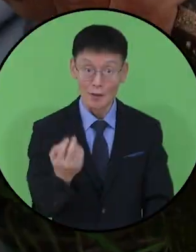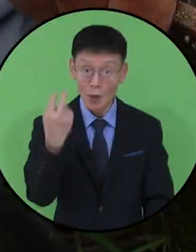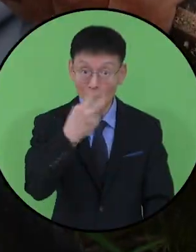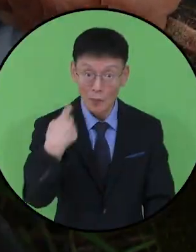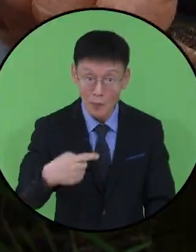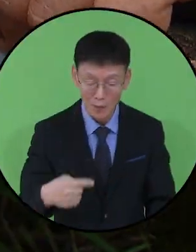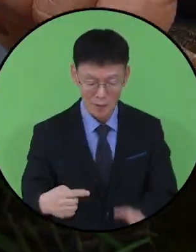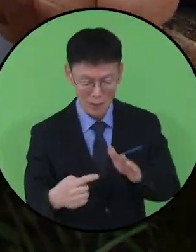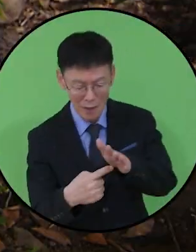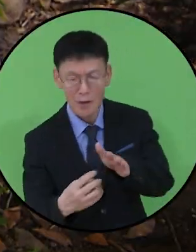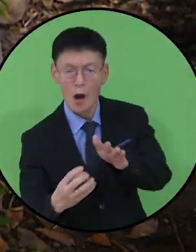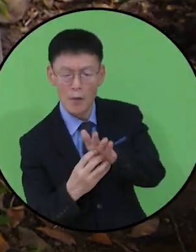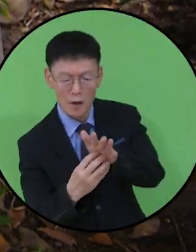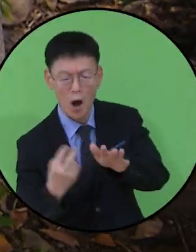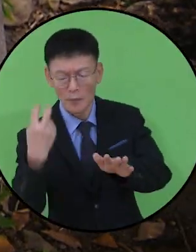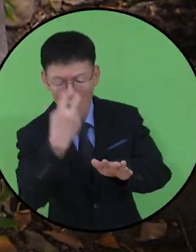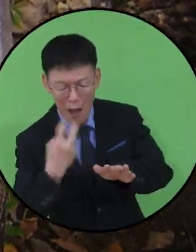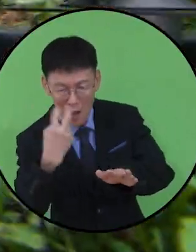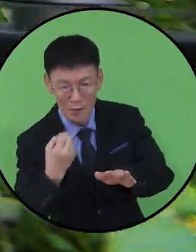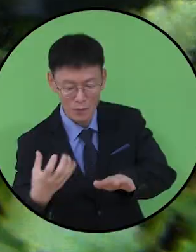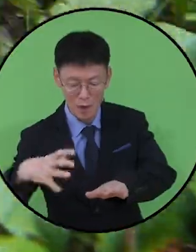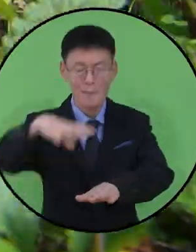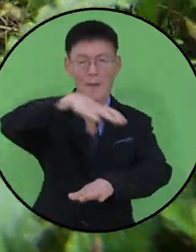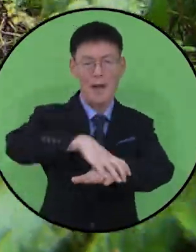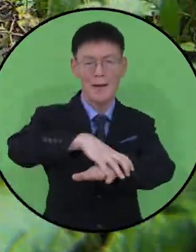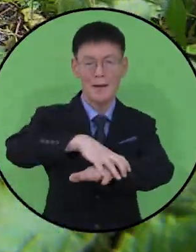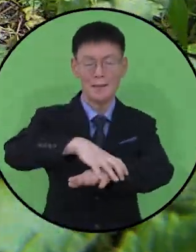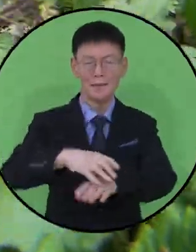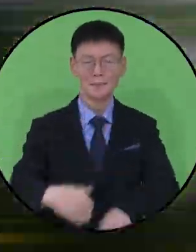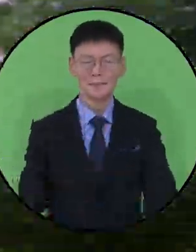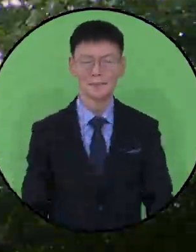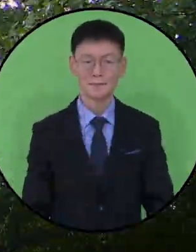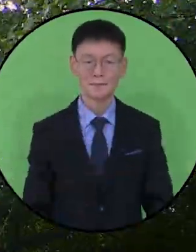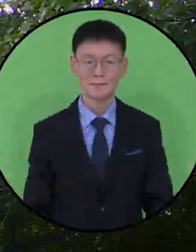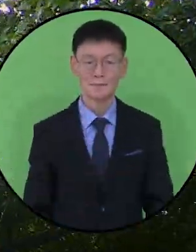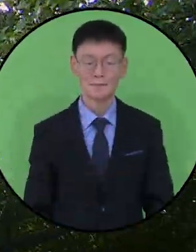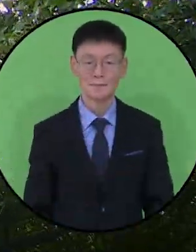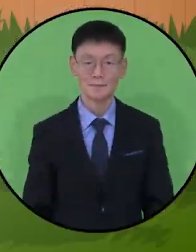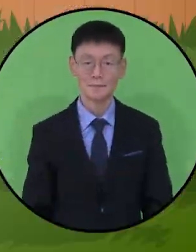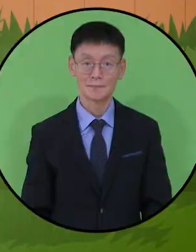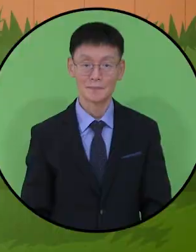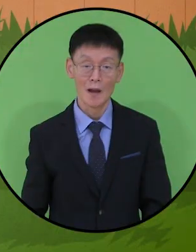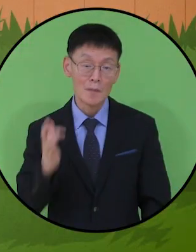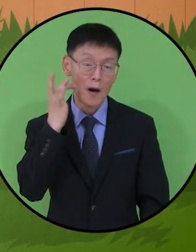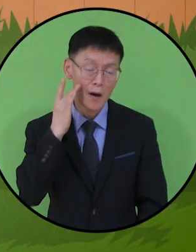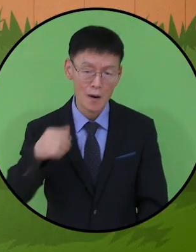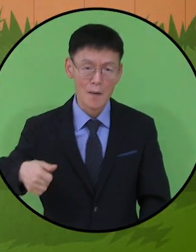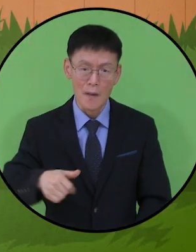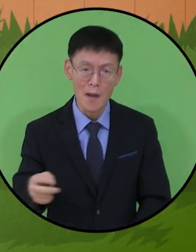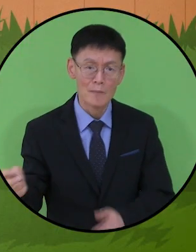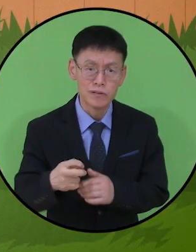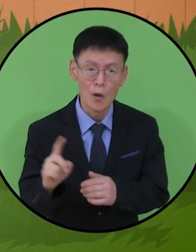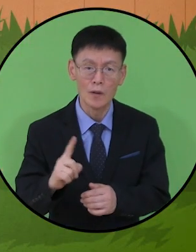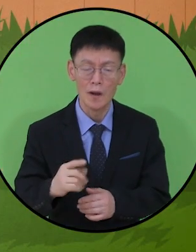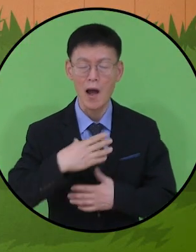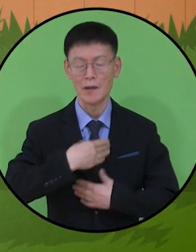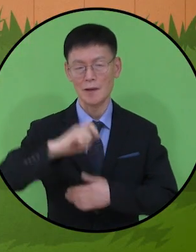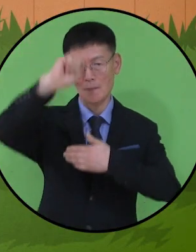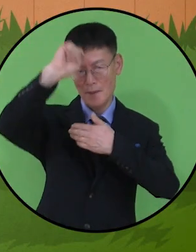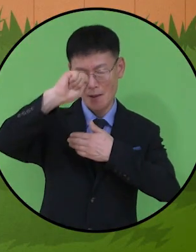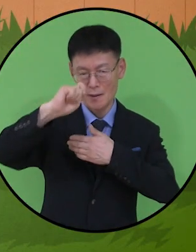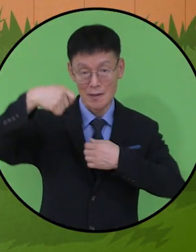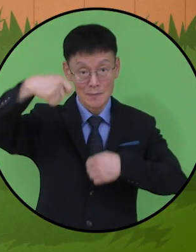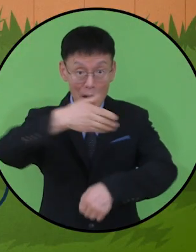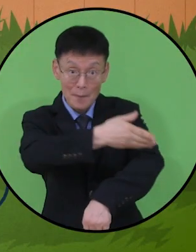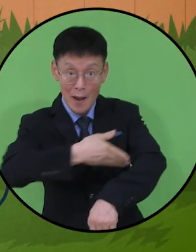예초기 사용 전에 칼날과 접합 부분 상태를 확인하고 보호 덮개를 부착합니다. 특히 벌쏘임, 뱀물림 사고가 잦아